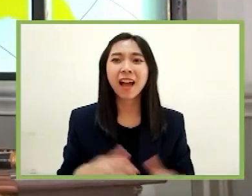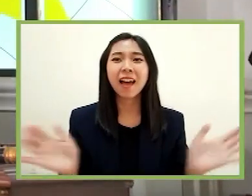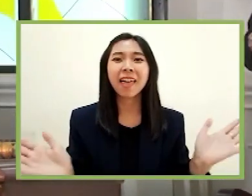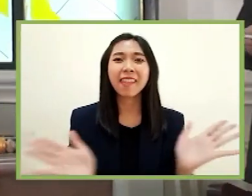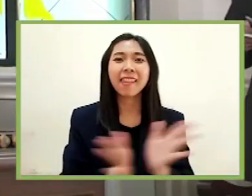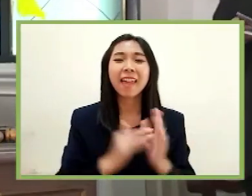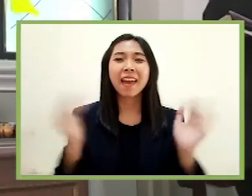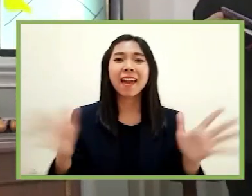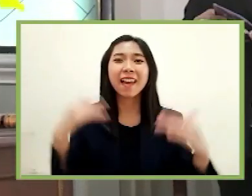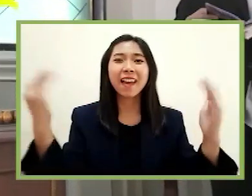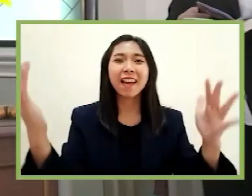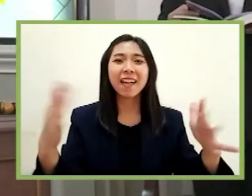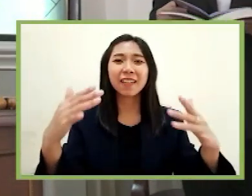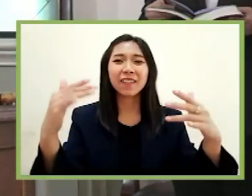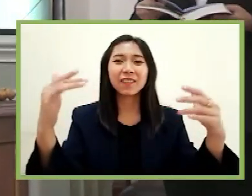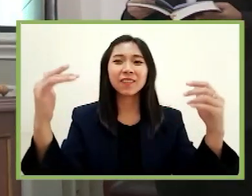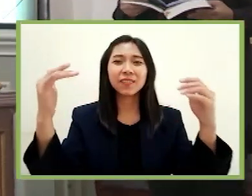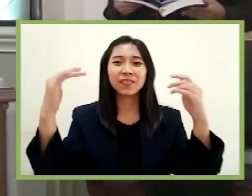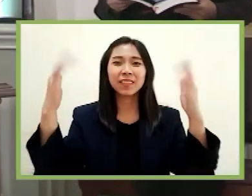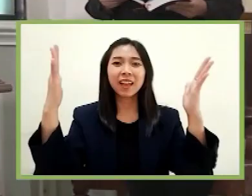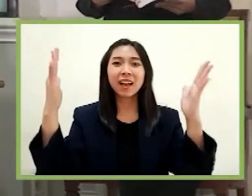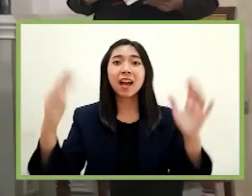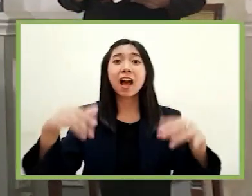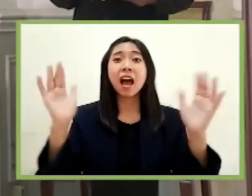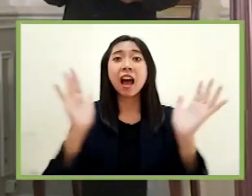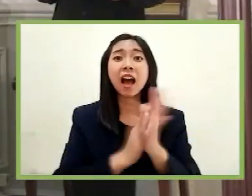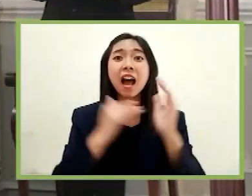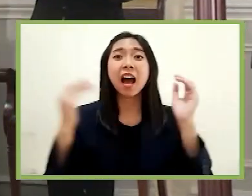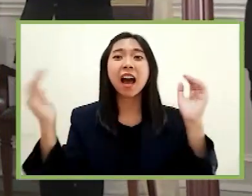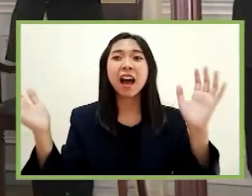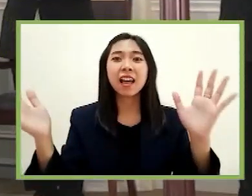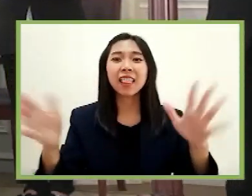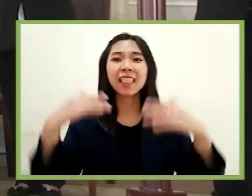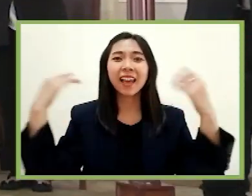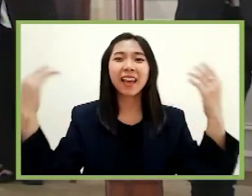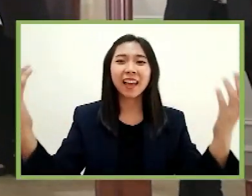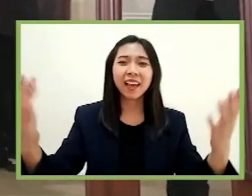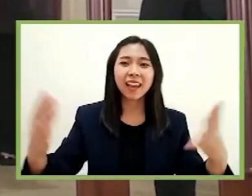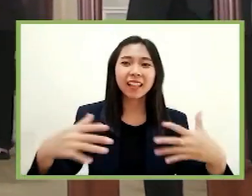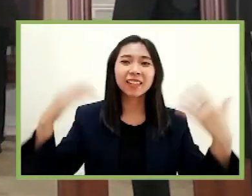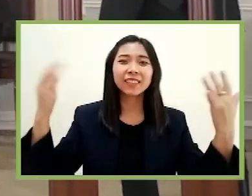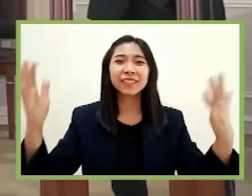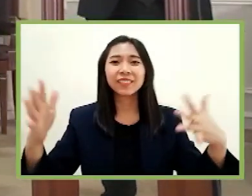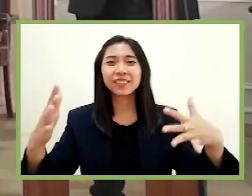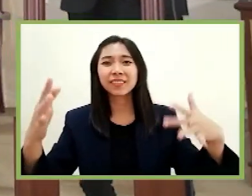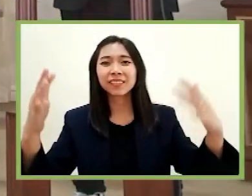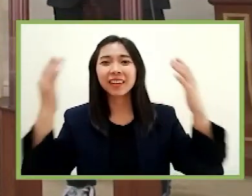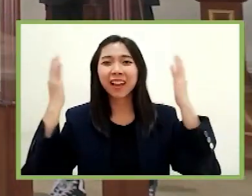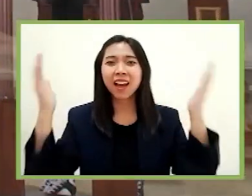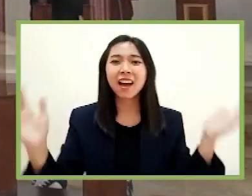Hai kau lalu yuk olehmu